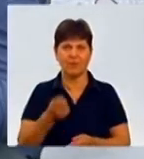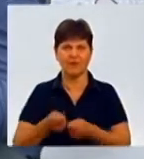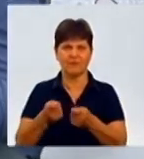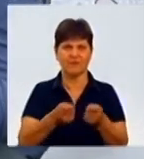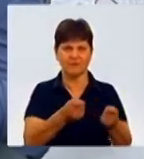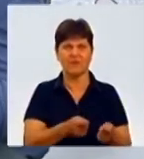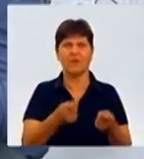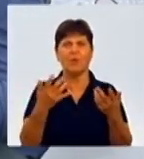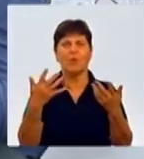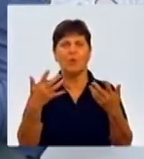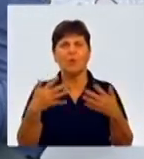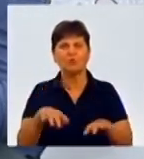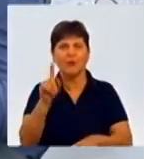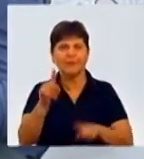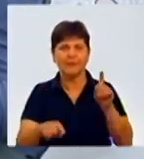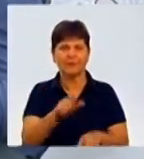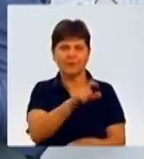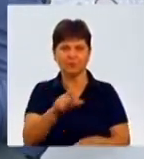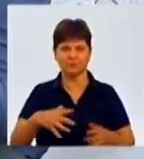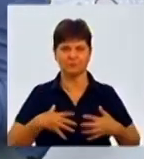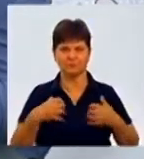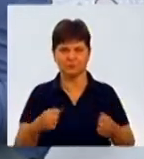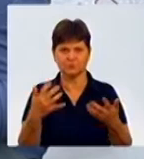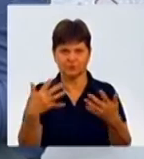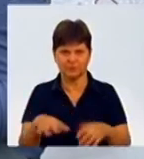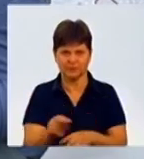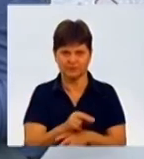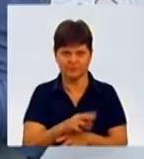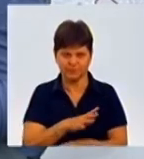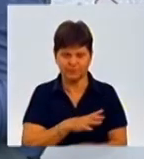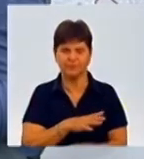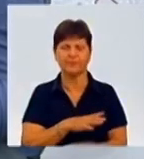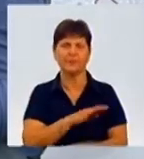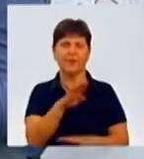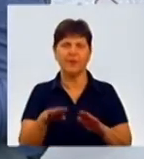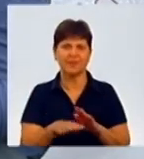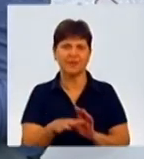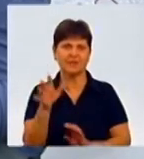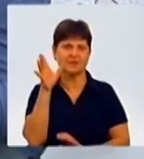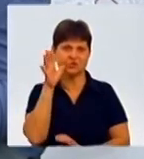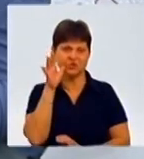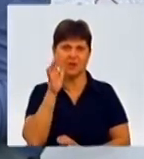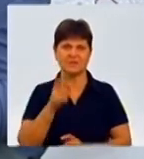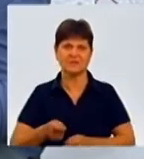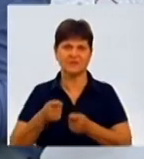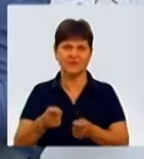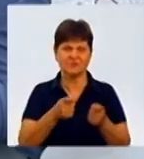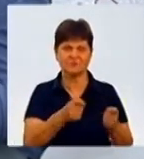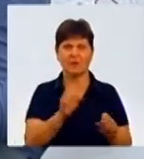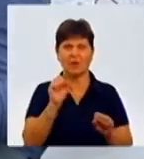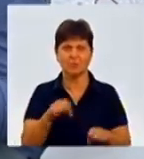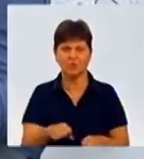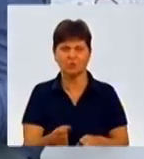вже оздоровлені. І я думаю, що навіть якщо під час кожного виїзду ми виявимо хоча б одного хворого на рак молочної